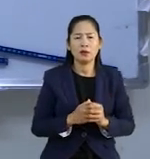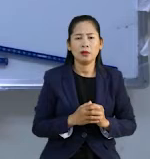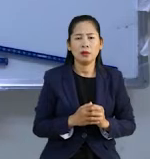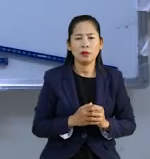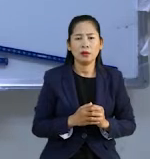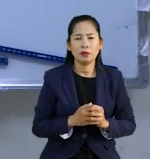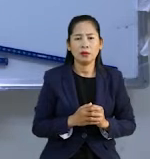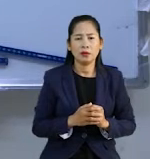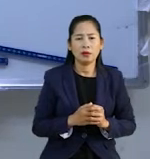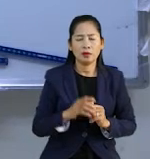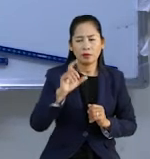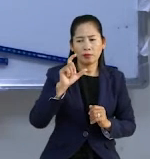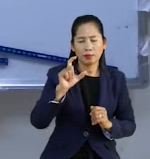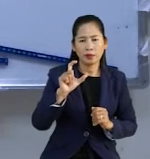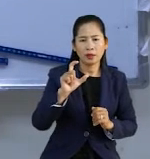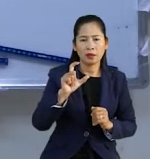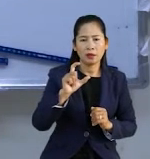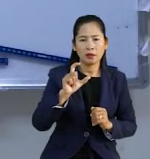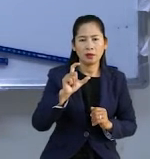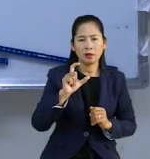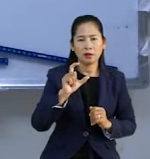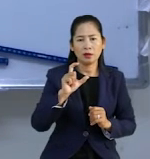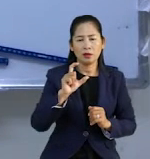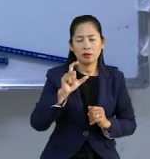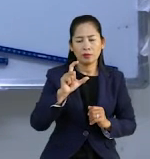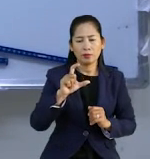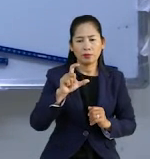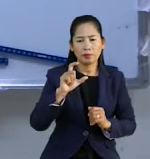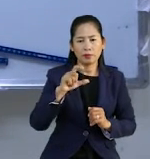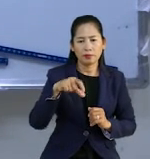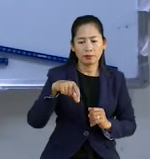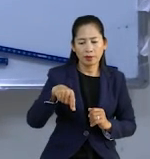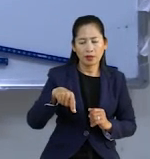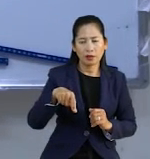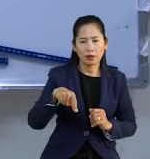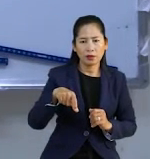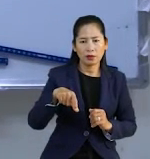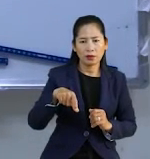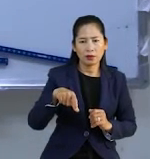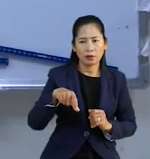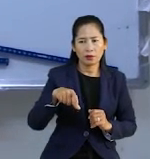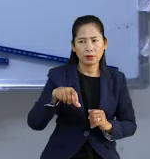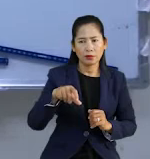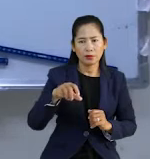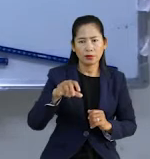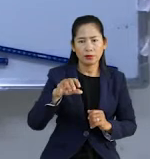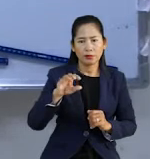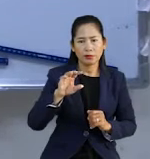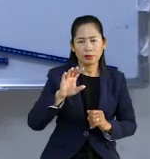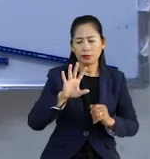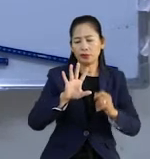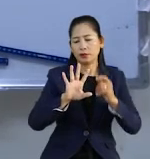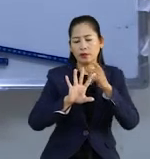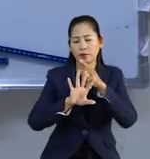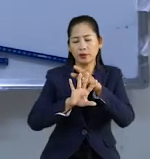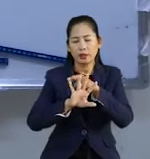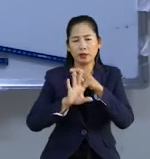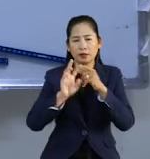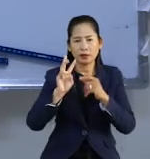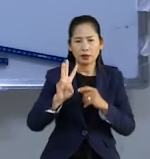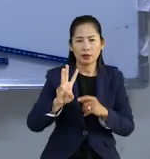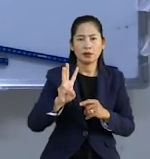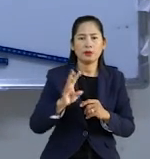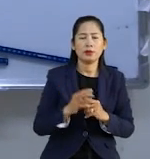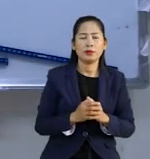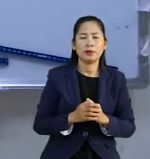อาศัยพอดับผัดเลยให้โยแต่ยังอ่านเจงถับเพยเพยจังเรียกกัดโซ่บาดกัดโ